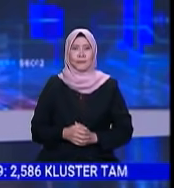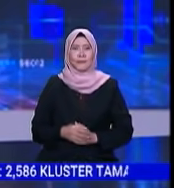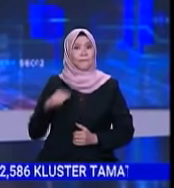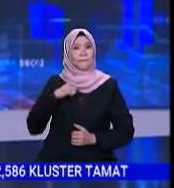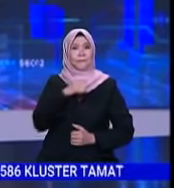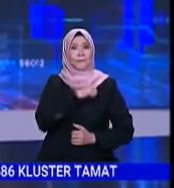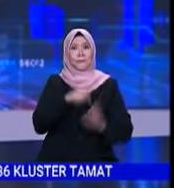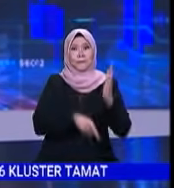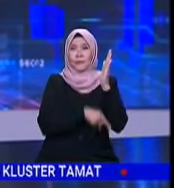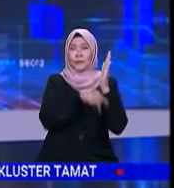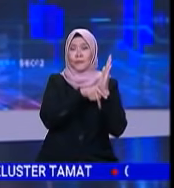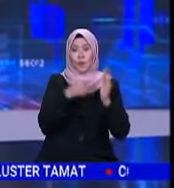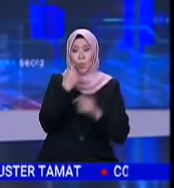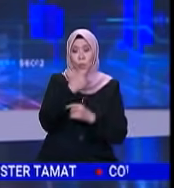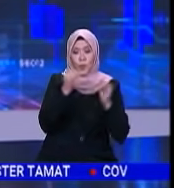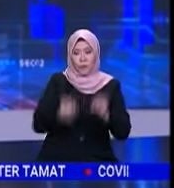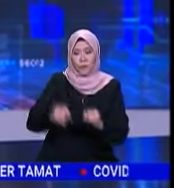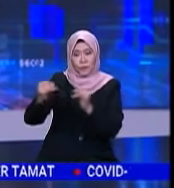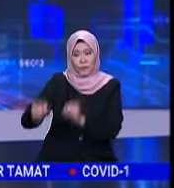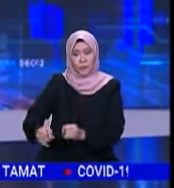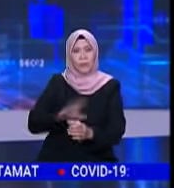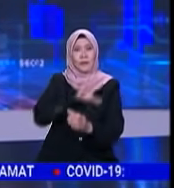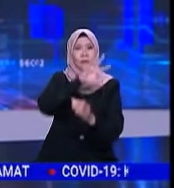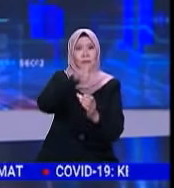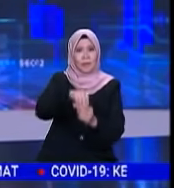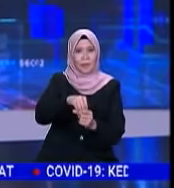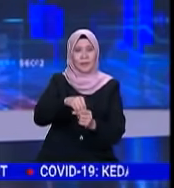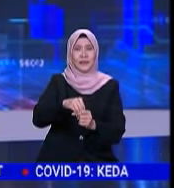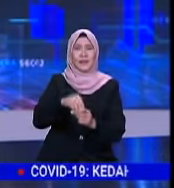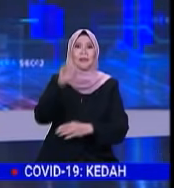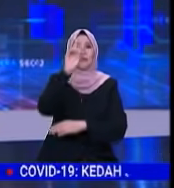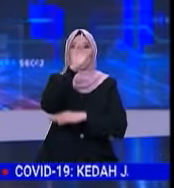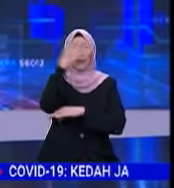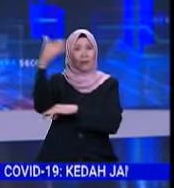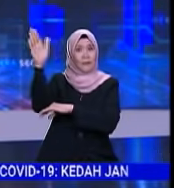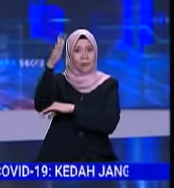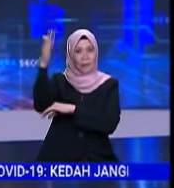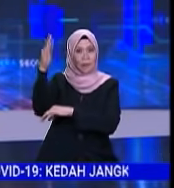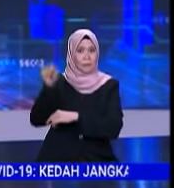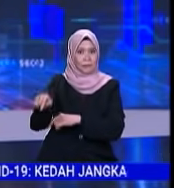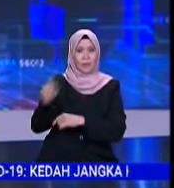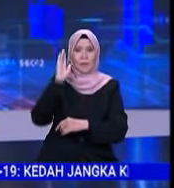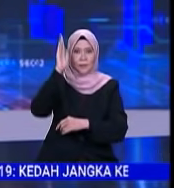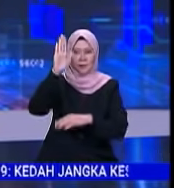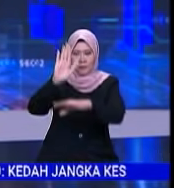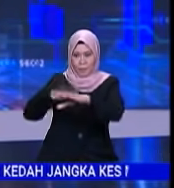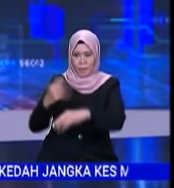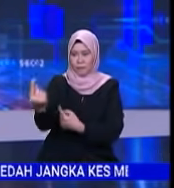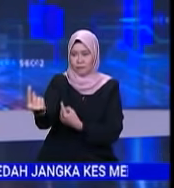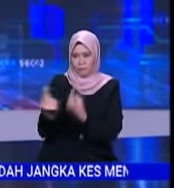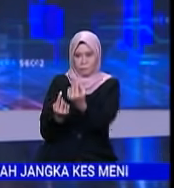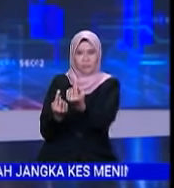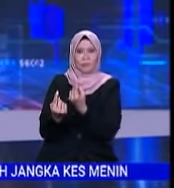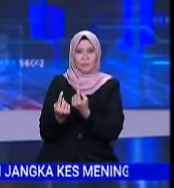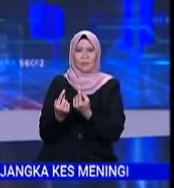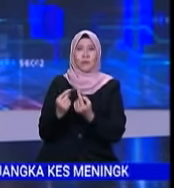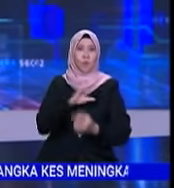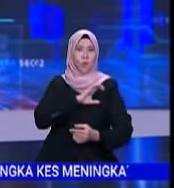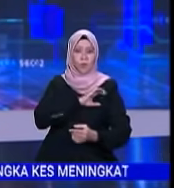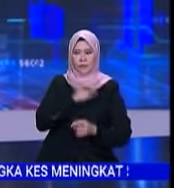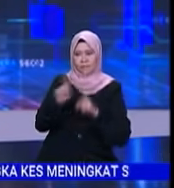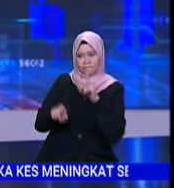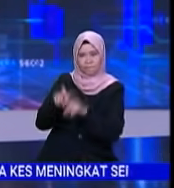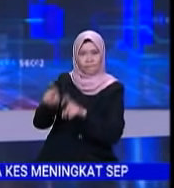Ahli Parlimen dan individu yang terlibat dengan perhimpunan di Dataran Merdeka pagi tadi akan dipanggil untuk siasatan. Ketua Polis